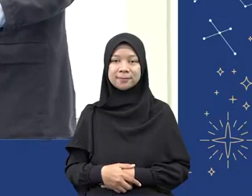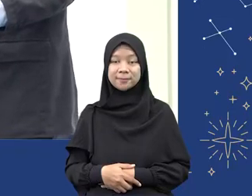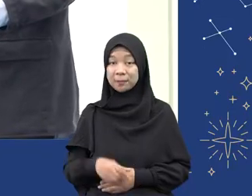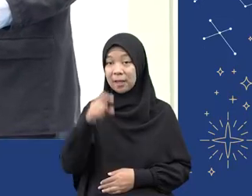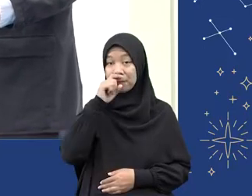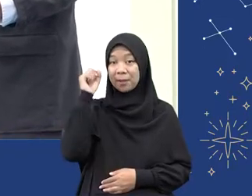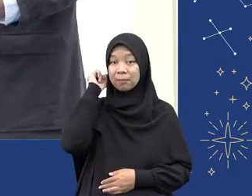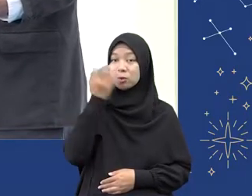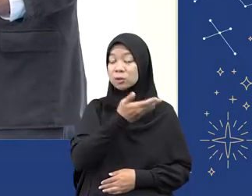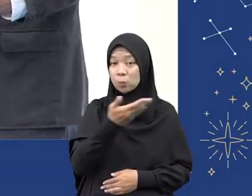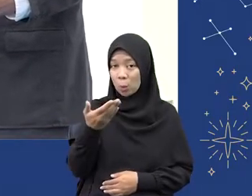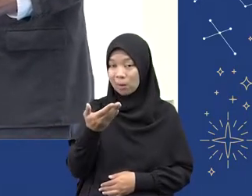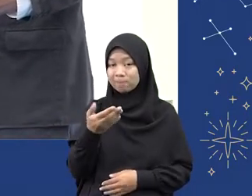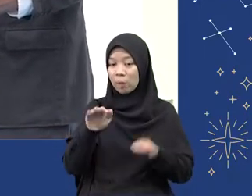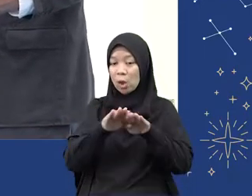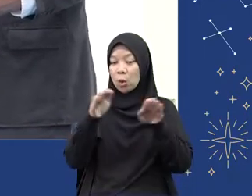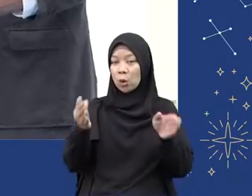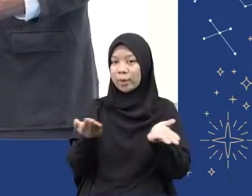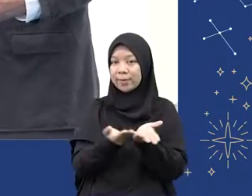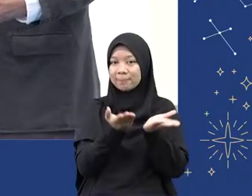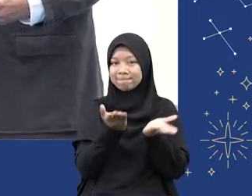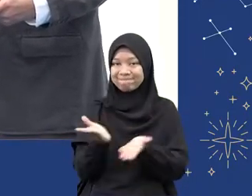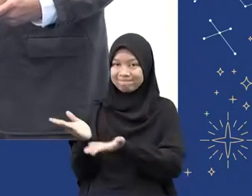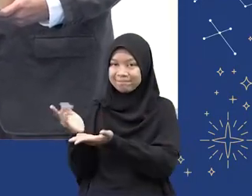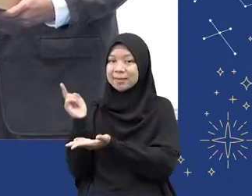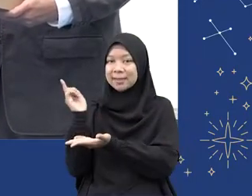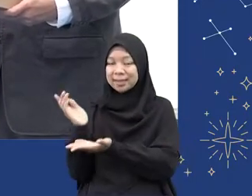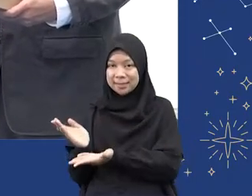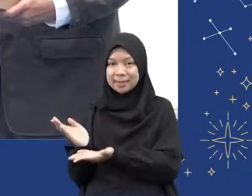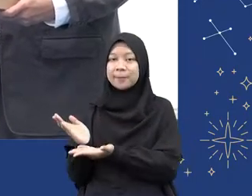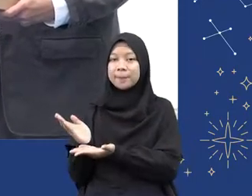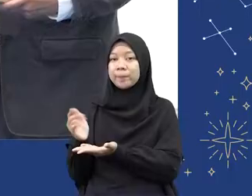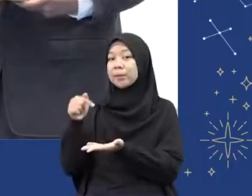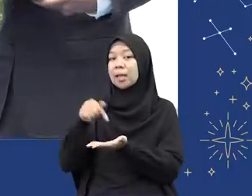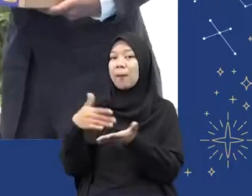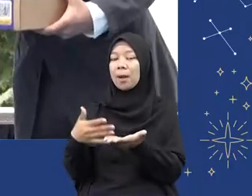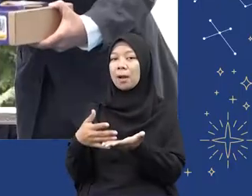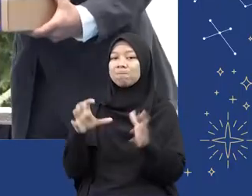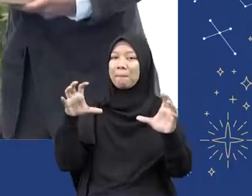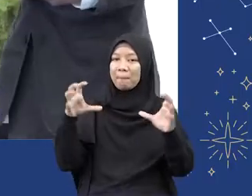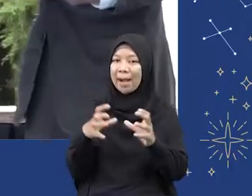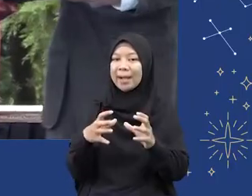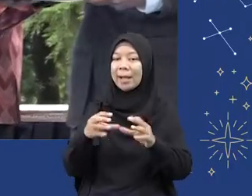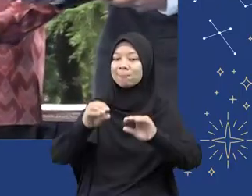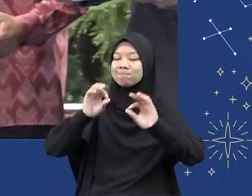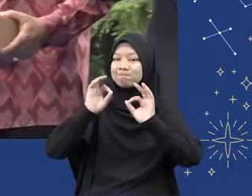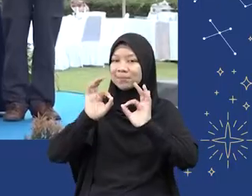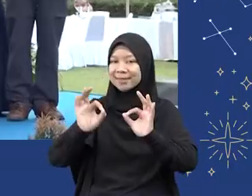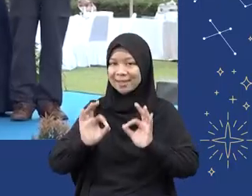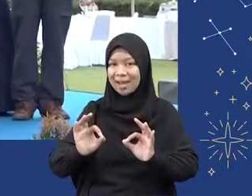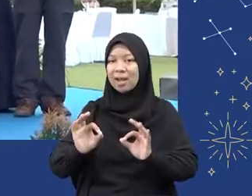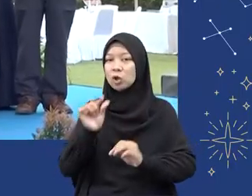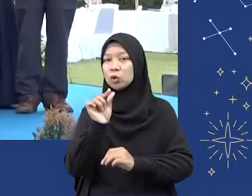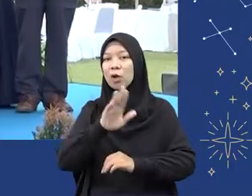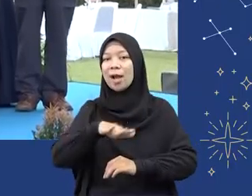S yang sedang Disampaikan oleh Bapak Raja ini adalah paket edukasi astronomi untuk